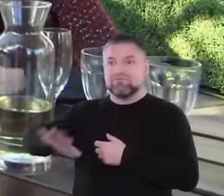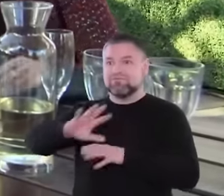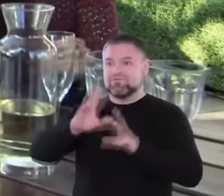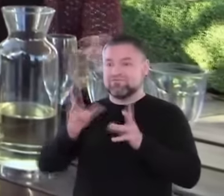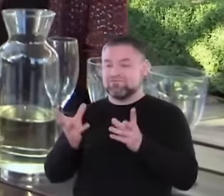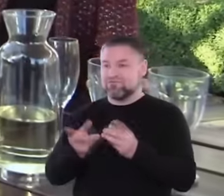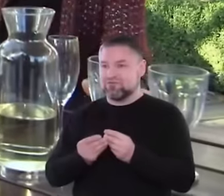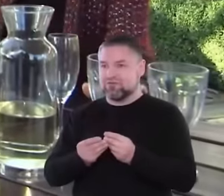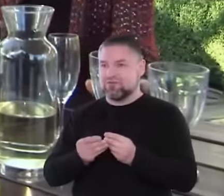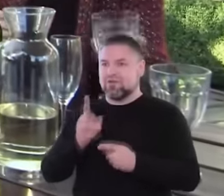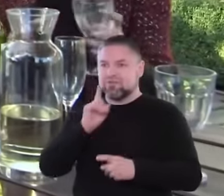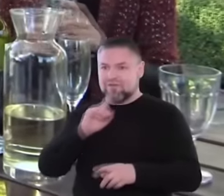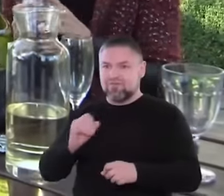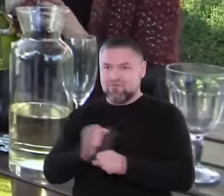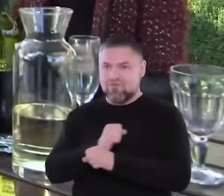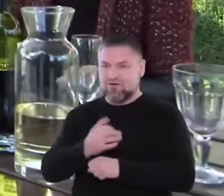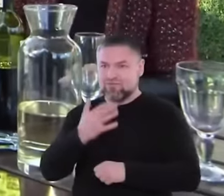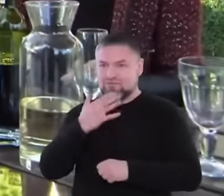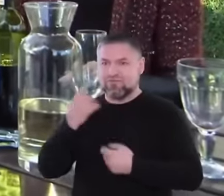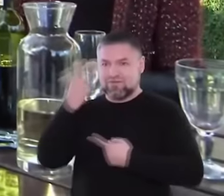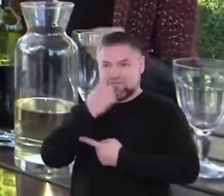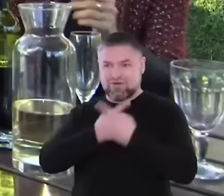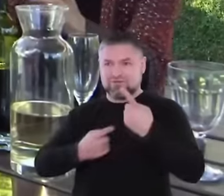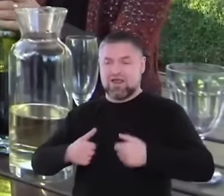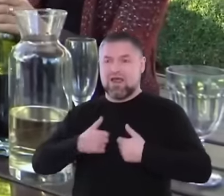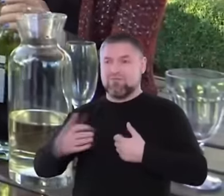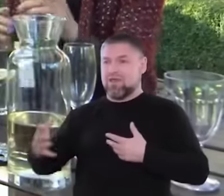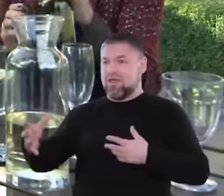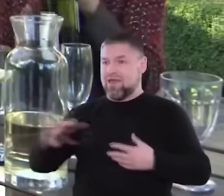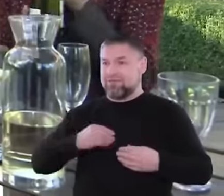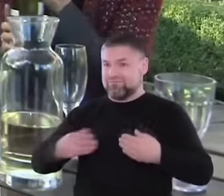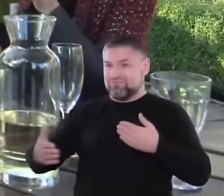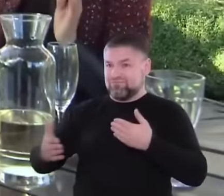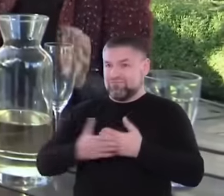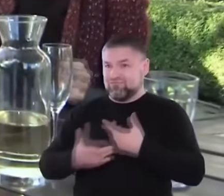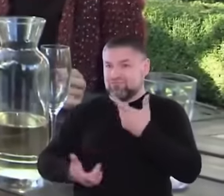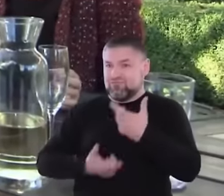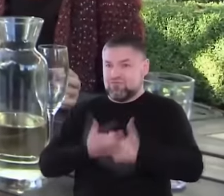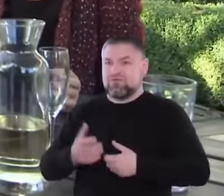mówisz poważnie? Myślałaś o tym, żeby zostać moją żoną?